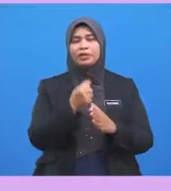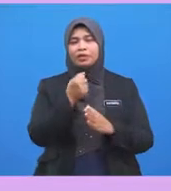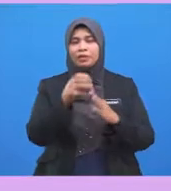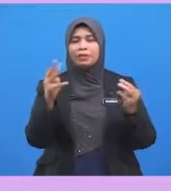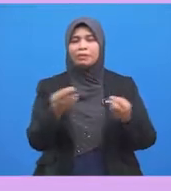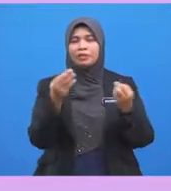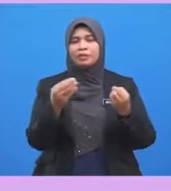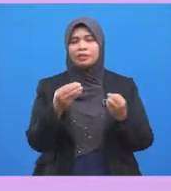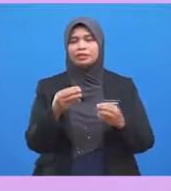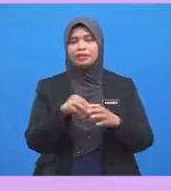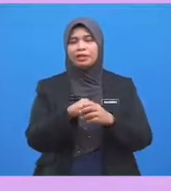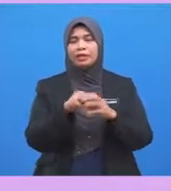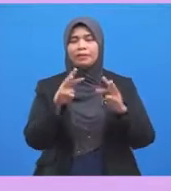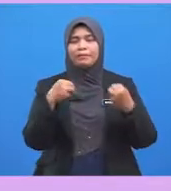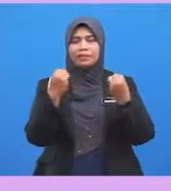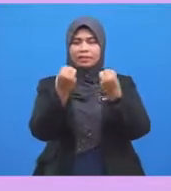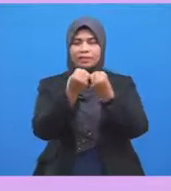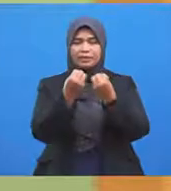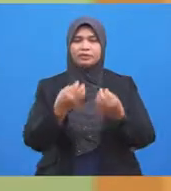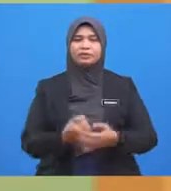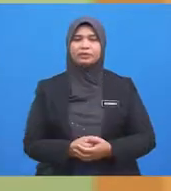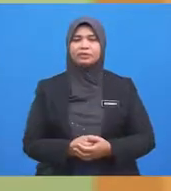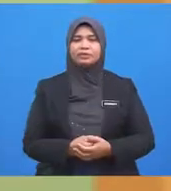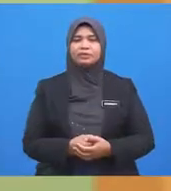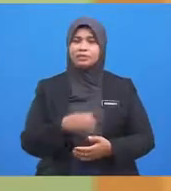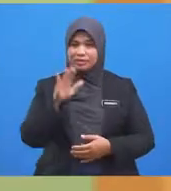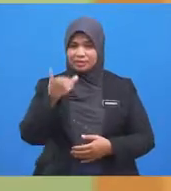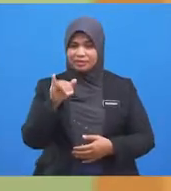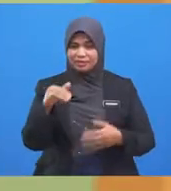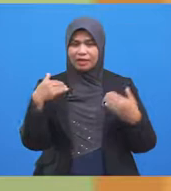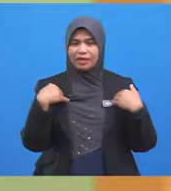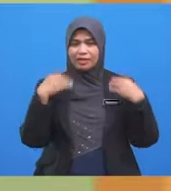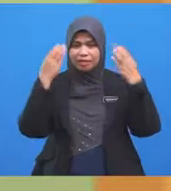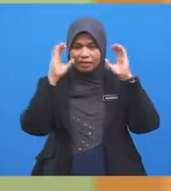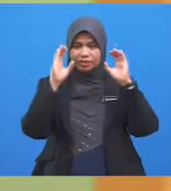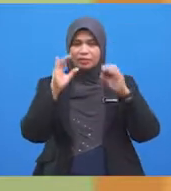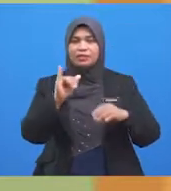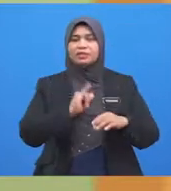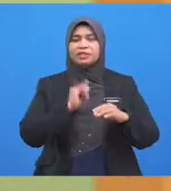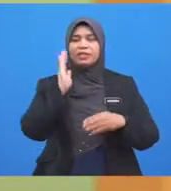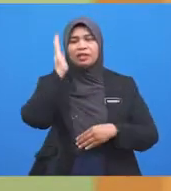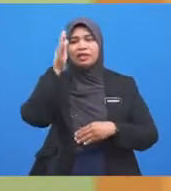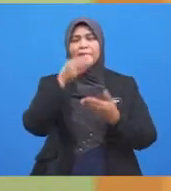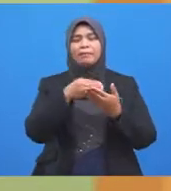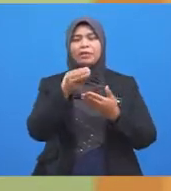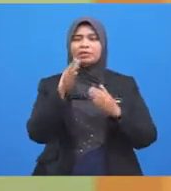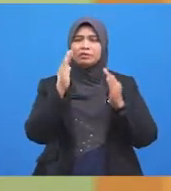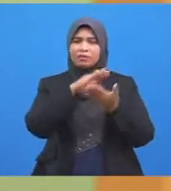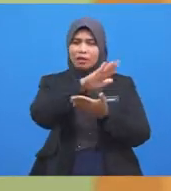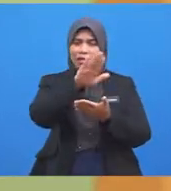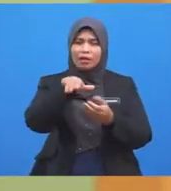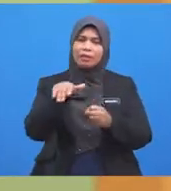berlangsung dalam masyarakat setempat? Pernah, cikgu. Saya akan memberikan